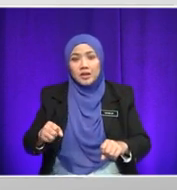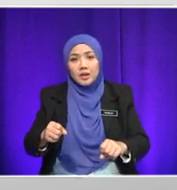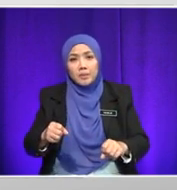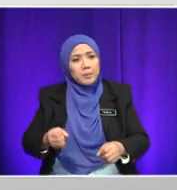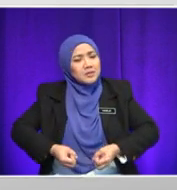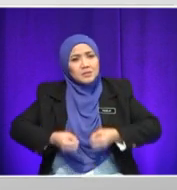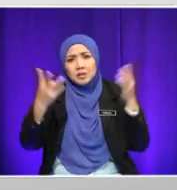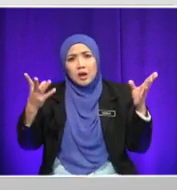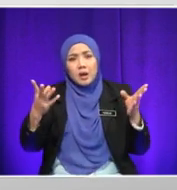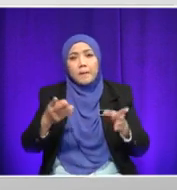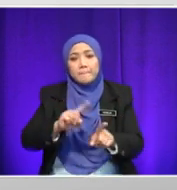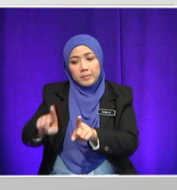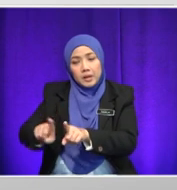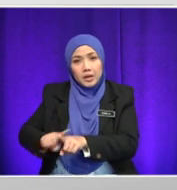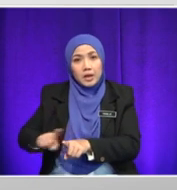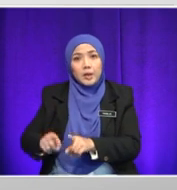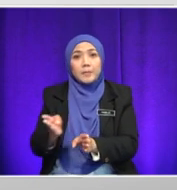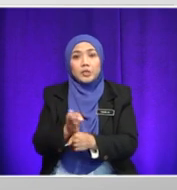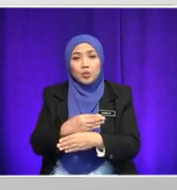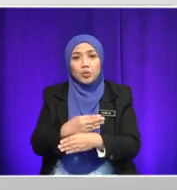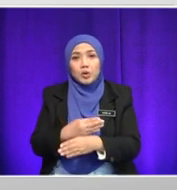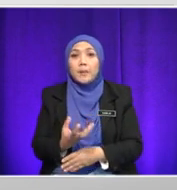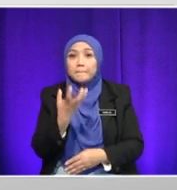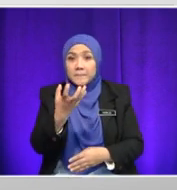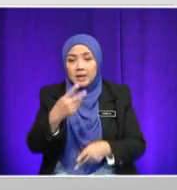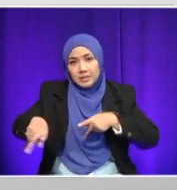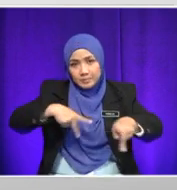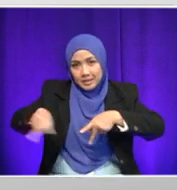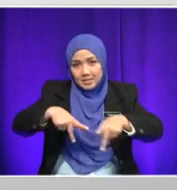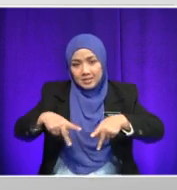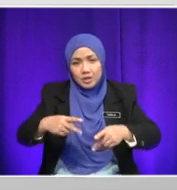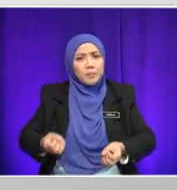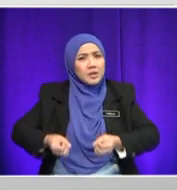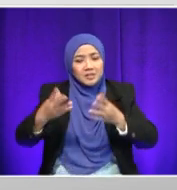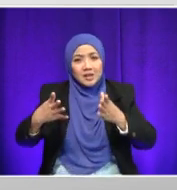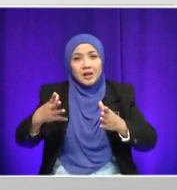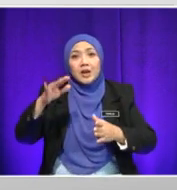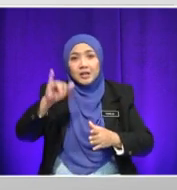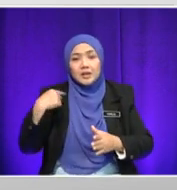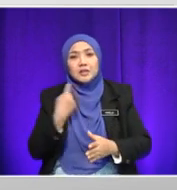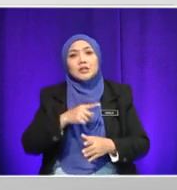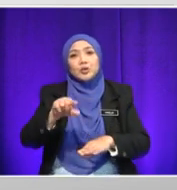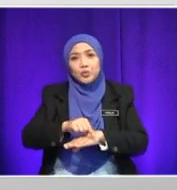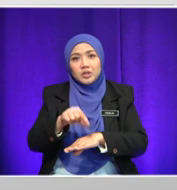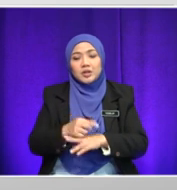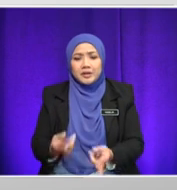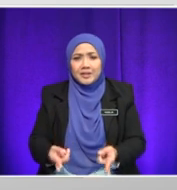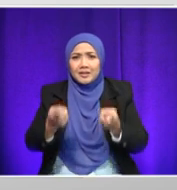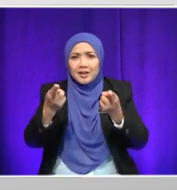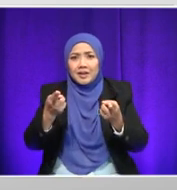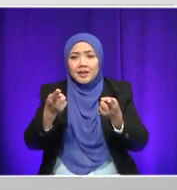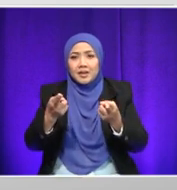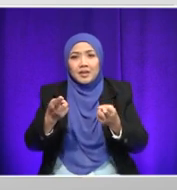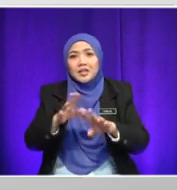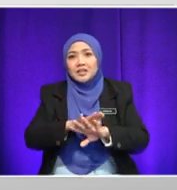bentuk dan yang keempat bekas plastik ini banyak kita guna bekas plastik adalah ringan kalisai dan tidak mudah